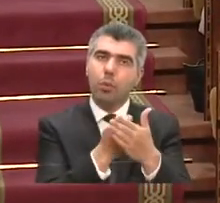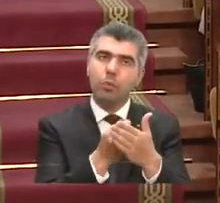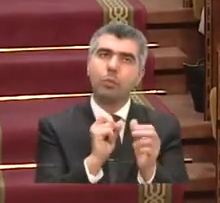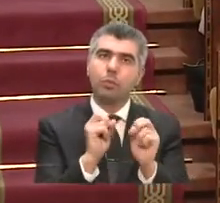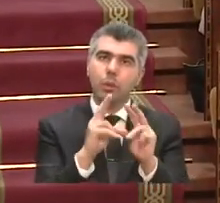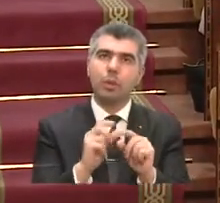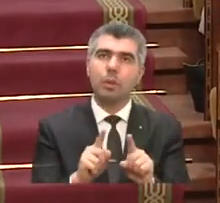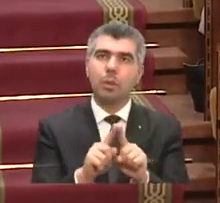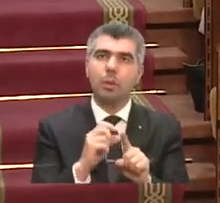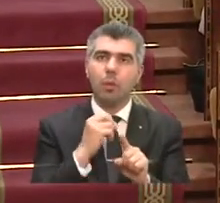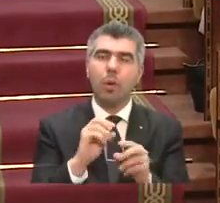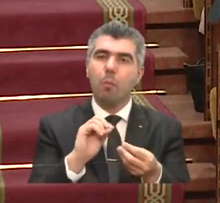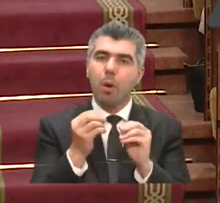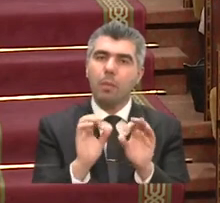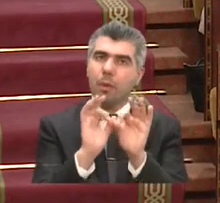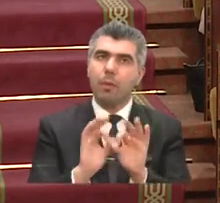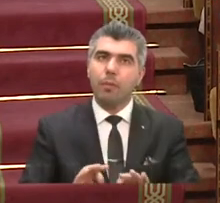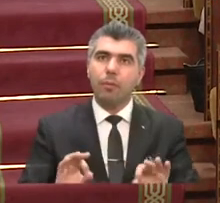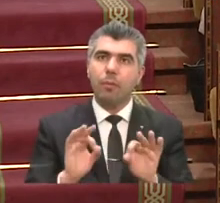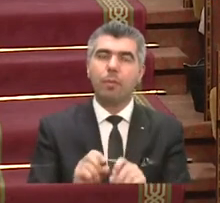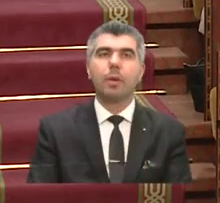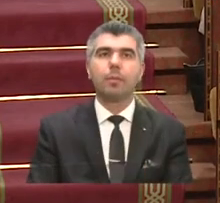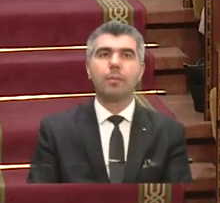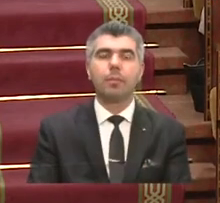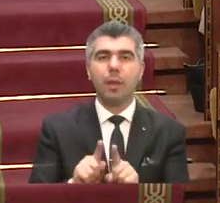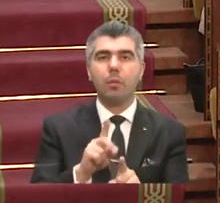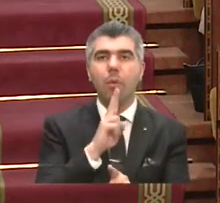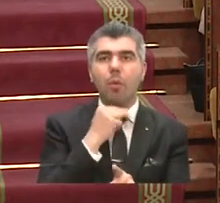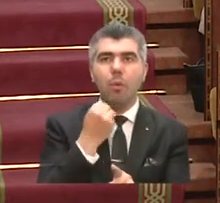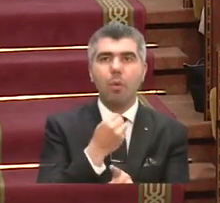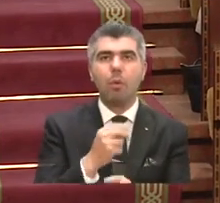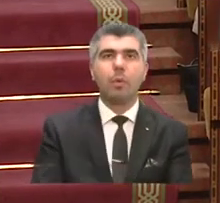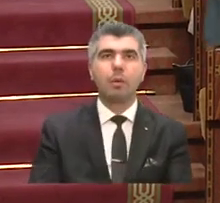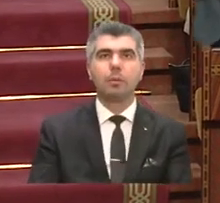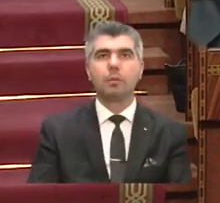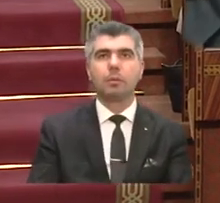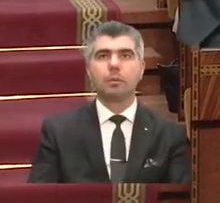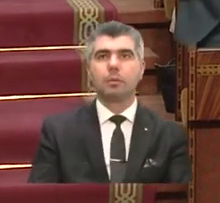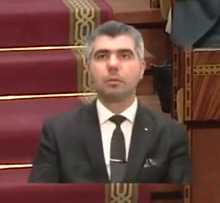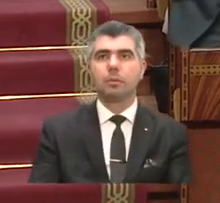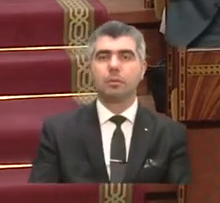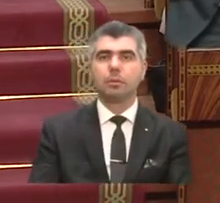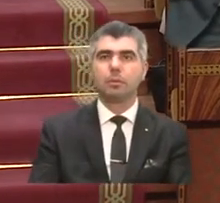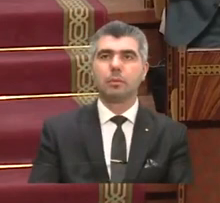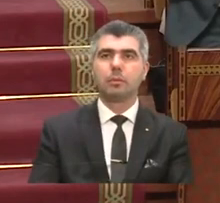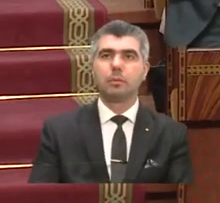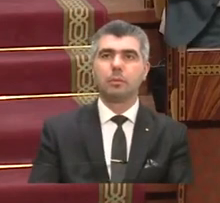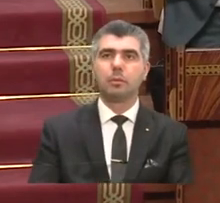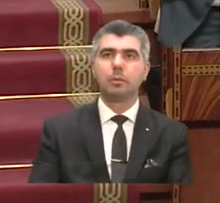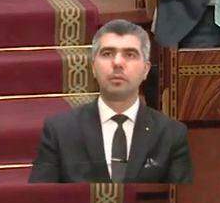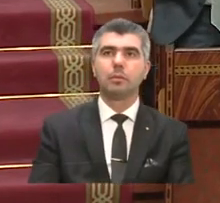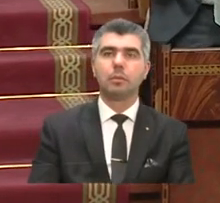خارقه للعاده وما فيها حتى شي حرج، بالعكس هذا شيء مزيان. الحكومه السيد رئيس، دابا انا كنتكلم، انا كنتكلم، انا